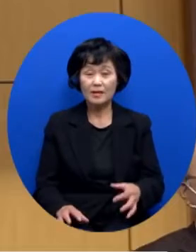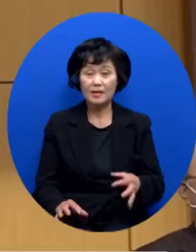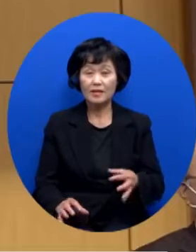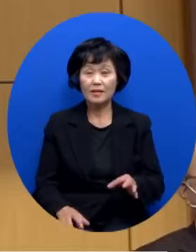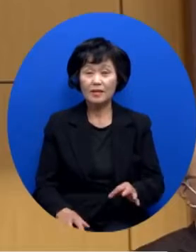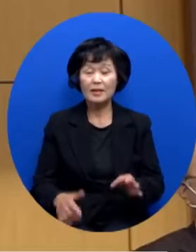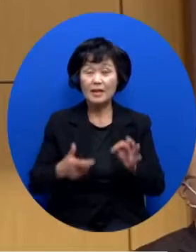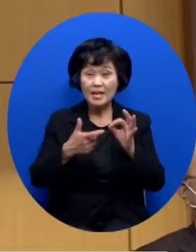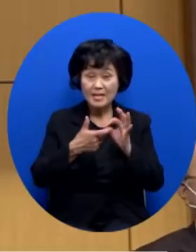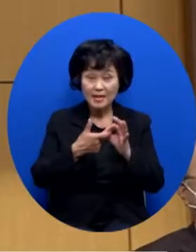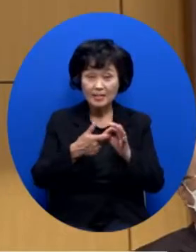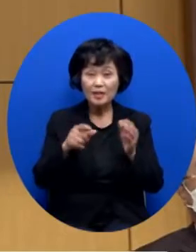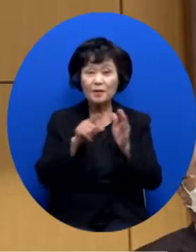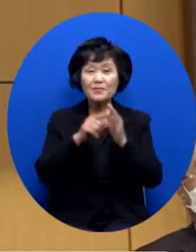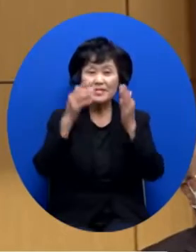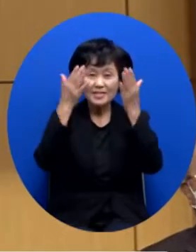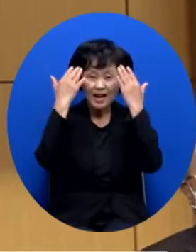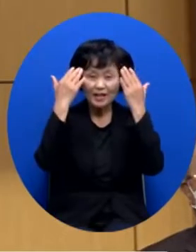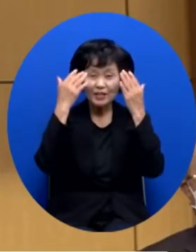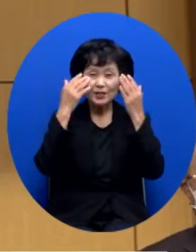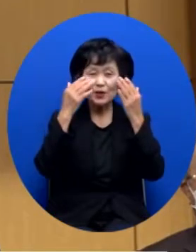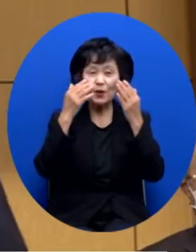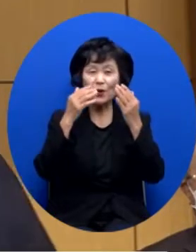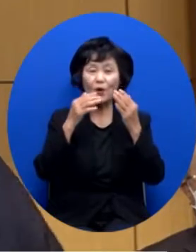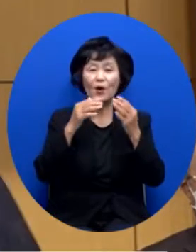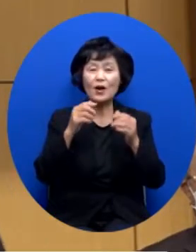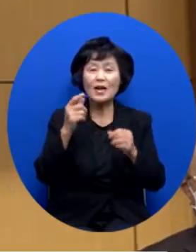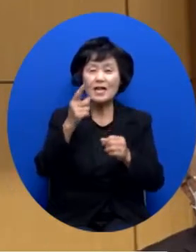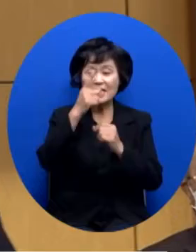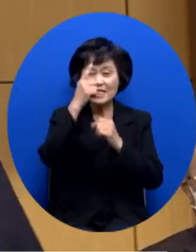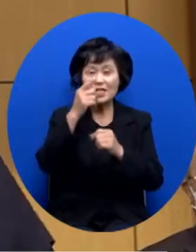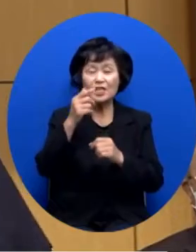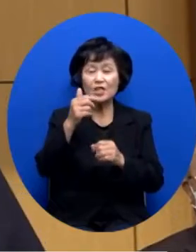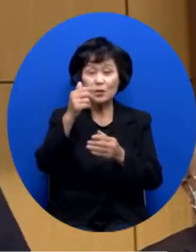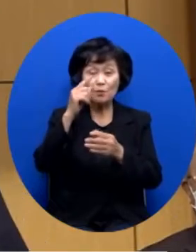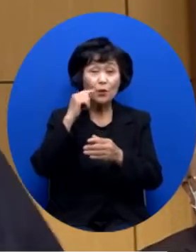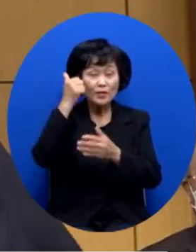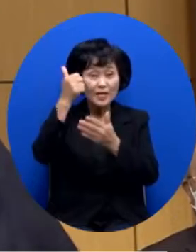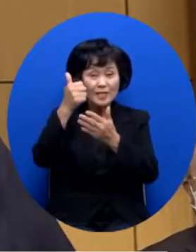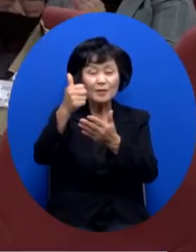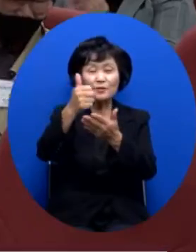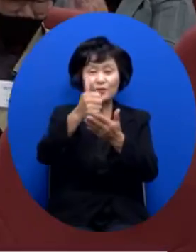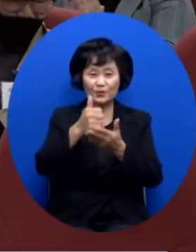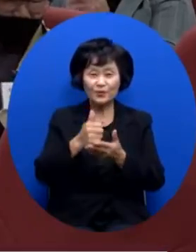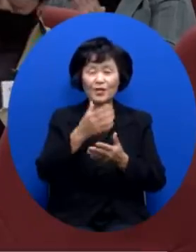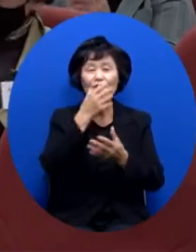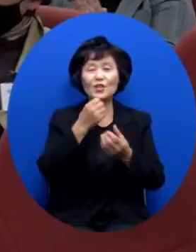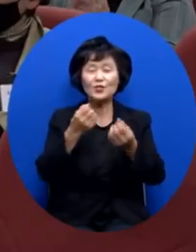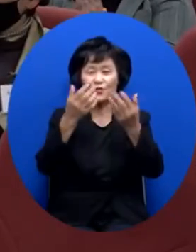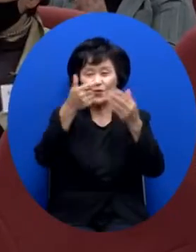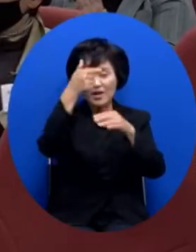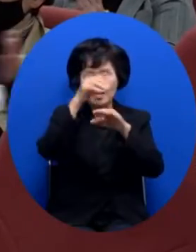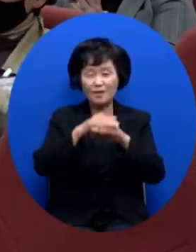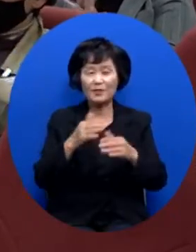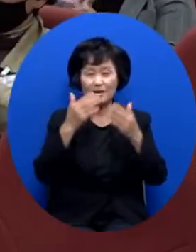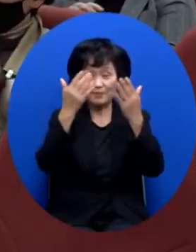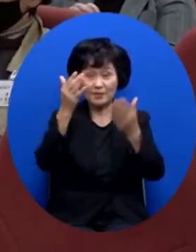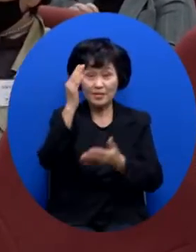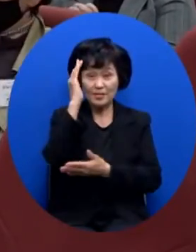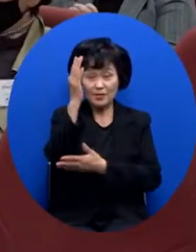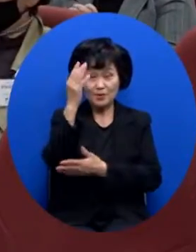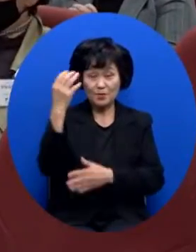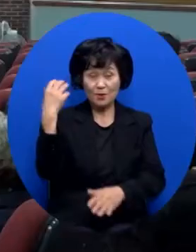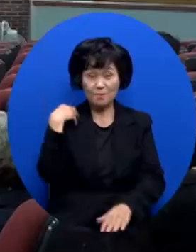영남신학대학교 총동문회는 제107회 총회장에 취임한 이순창 목사를 초청해 축하의 자리를 마련했습니다. 설교를 전한